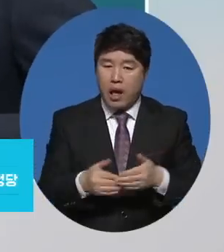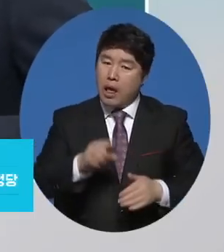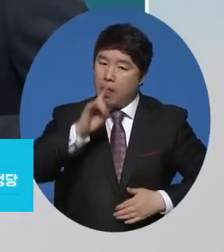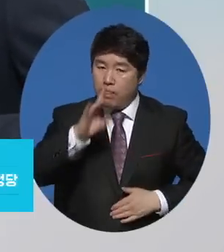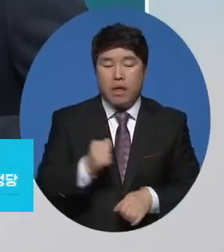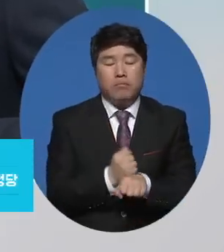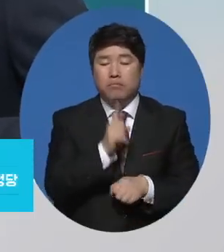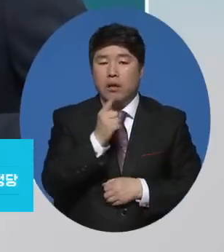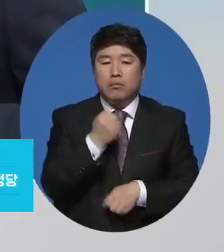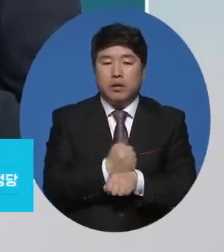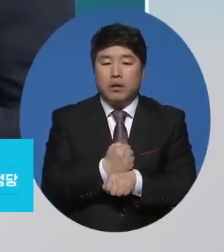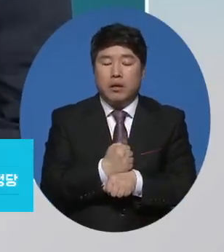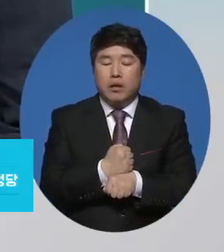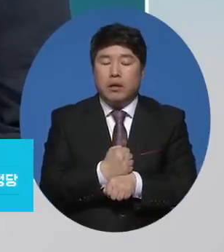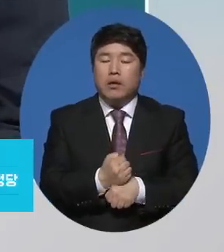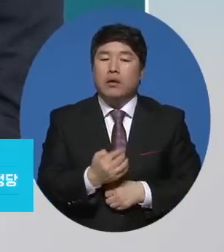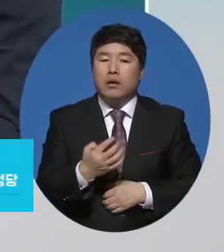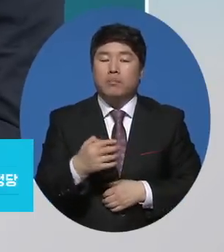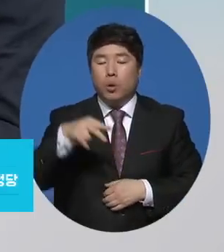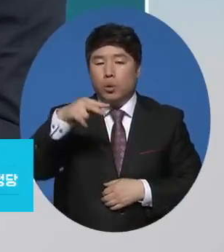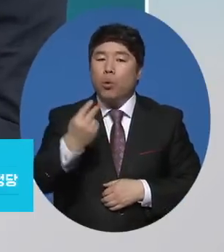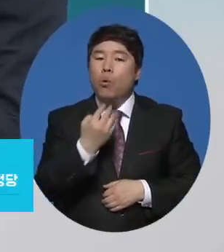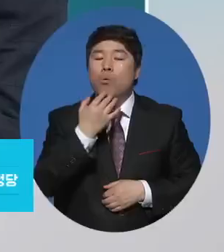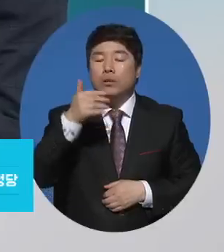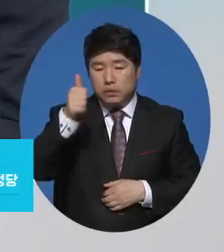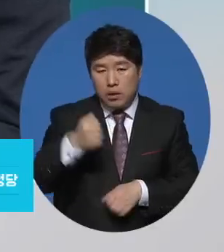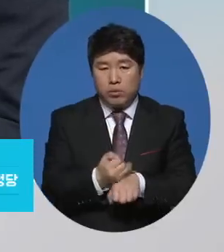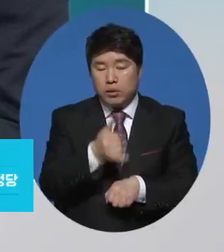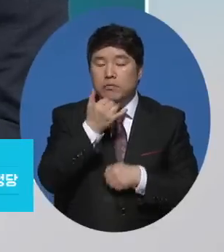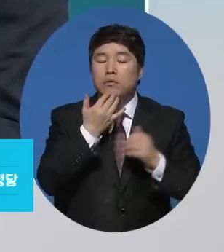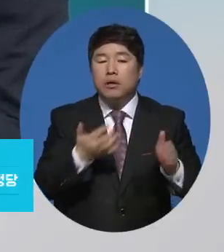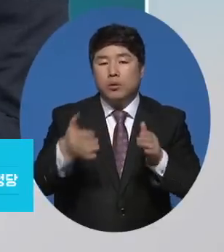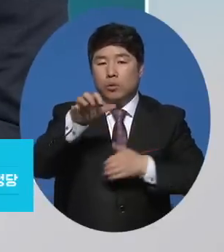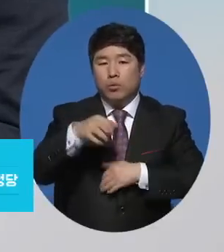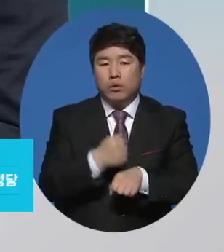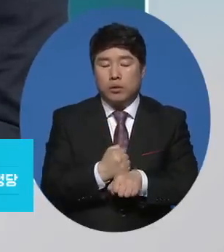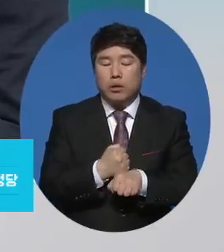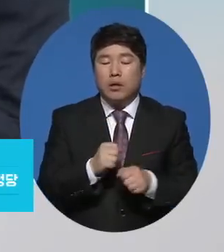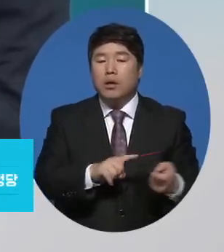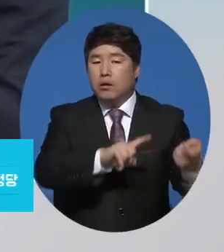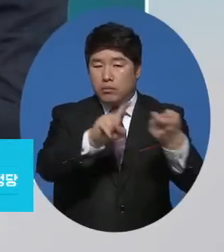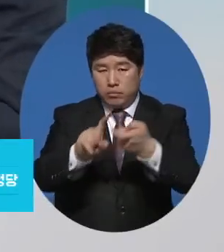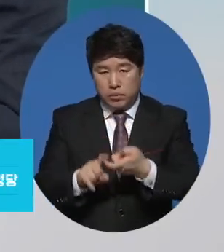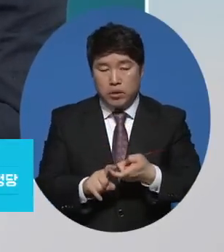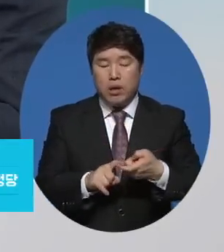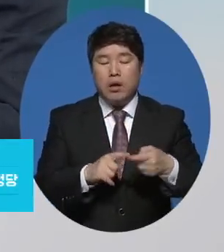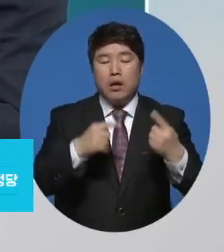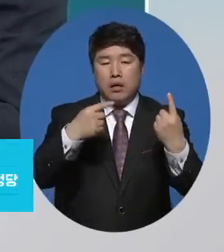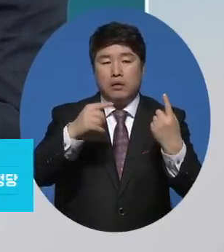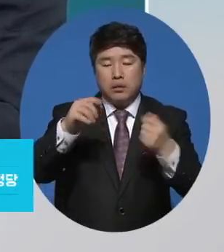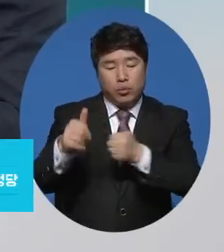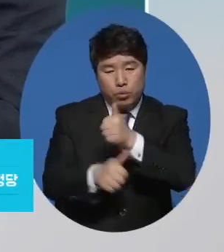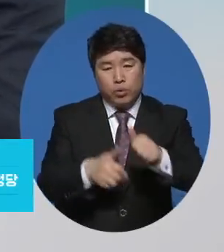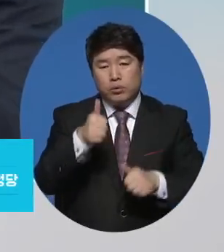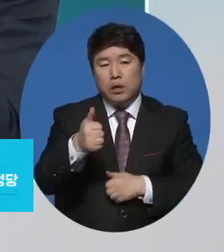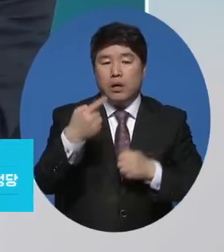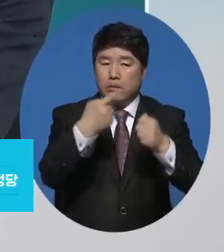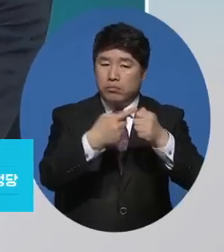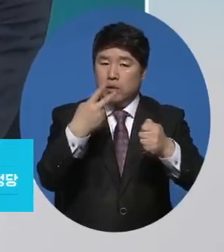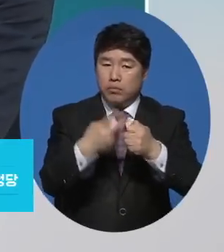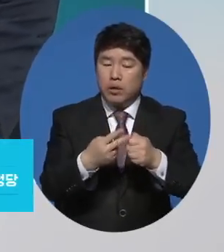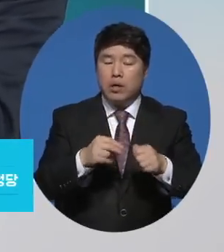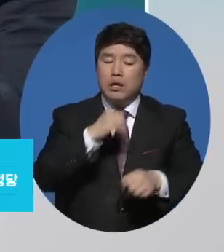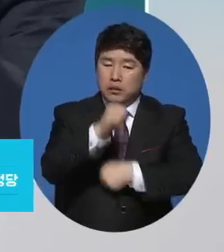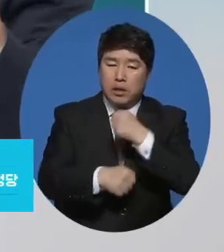남지사 도지사로 계시는 경기도에서는 지난번에 1 2 연정 위원장이 자유한국당에